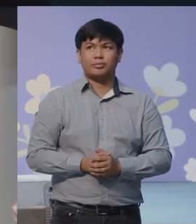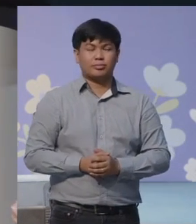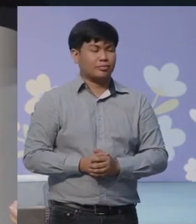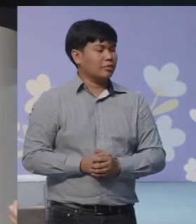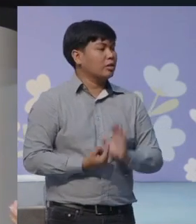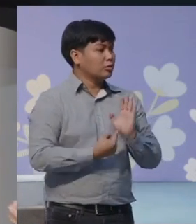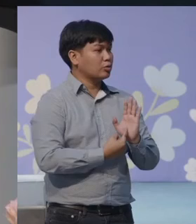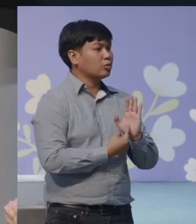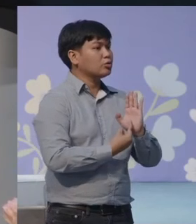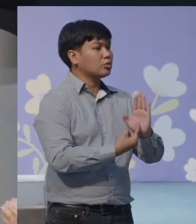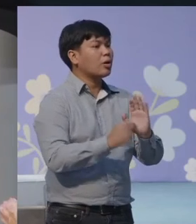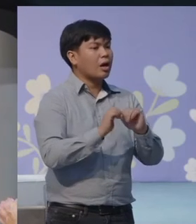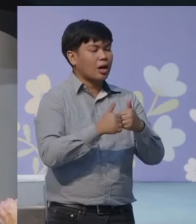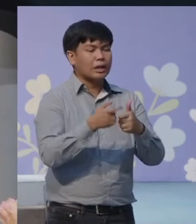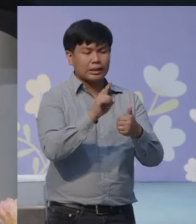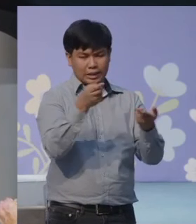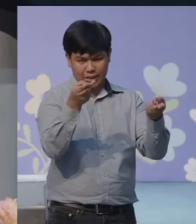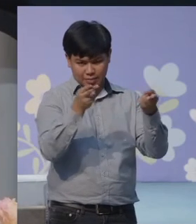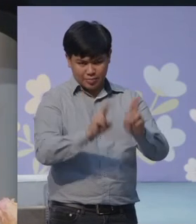Napakaganda.